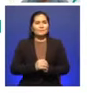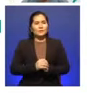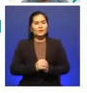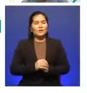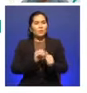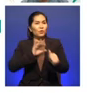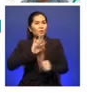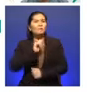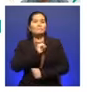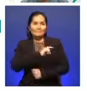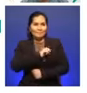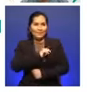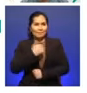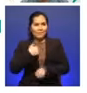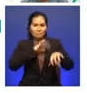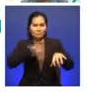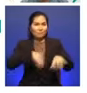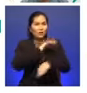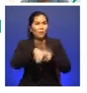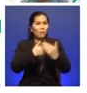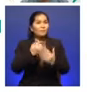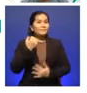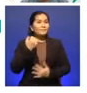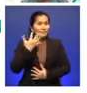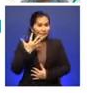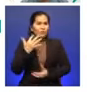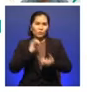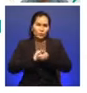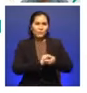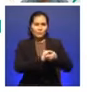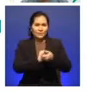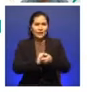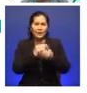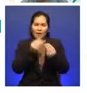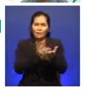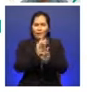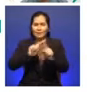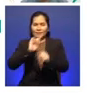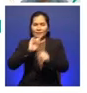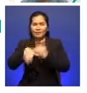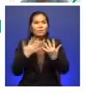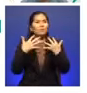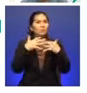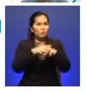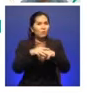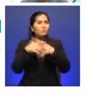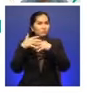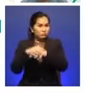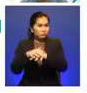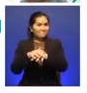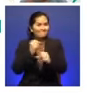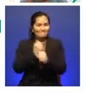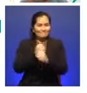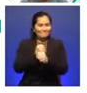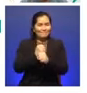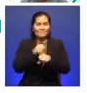นาซึ่ง5องค์กรนี้นะครับเราใช้ในเรื่องของหลักการมีส่วนร่วมนะครับทุกภาคส่วนนะครับจะมีส่วนร่วมในการที่จะดำเนินการ